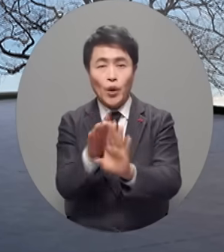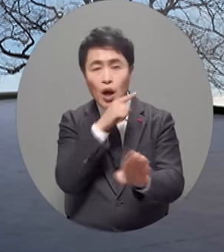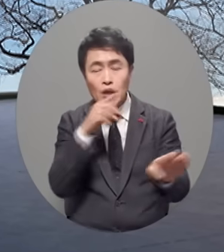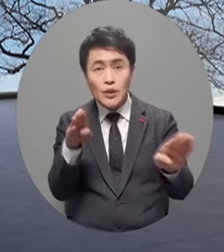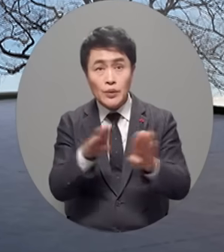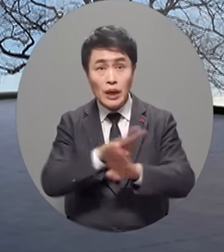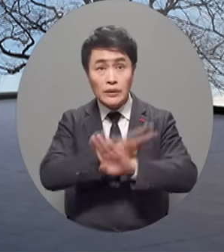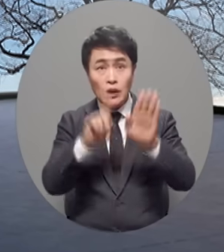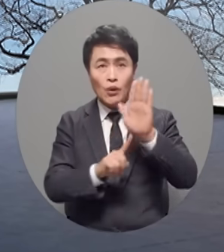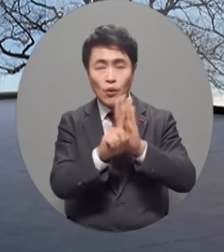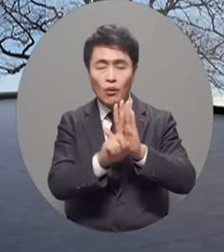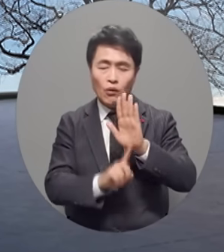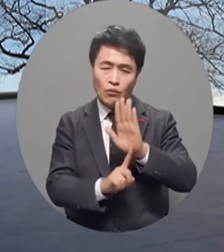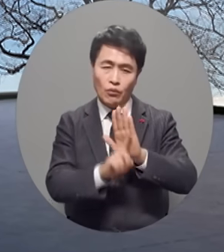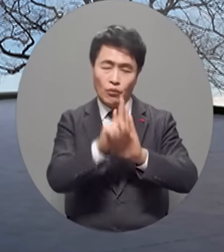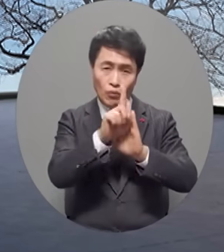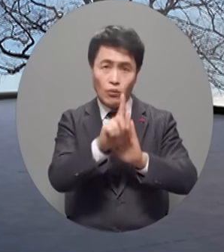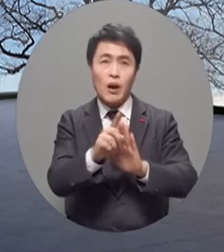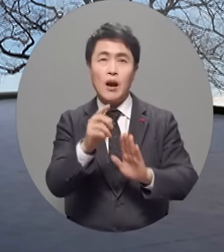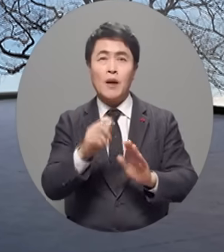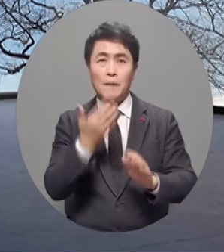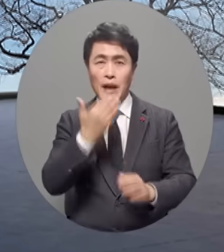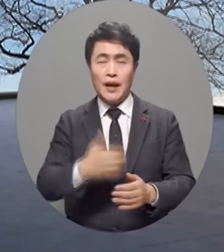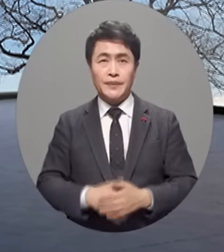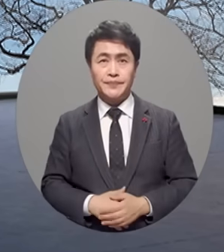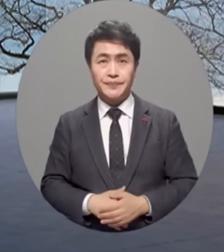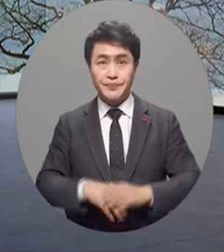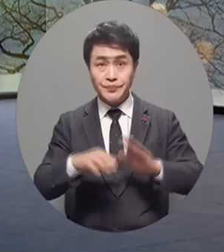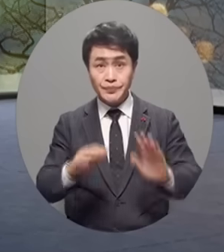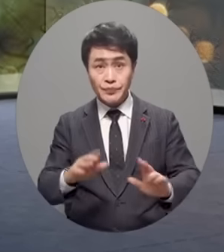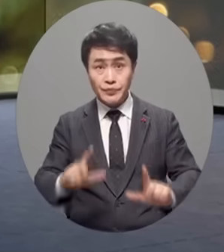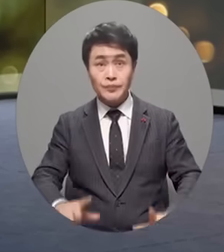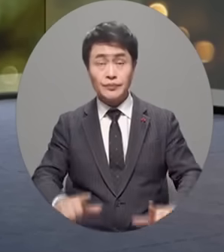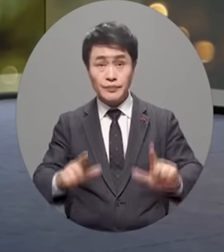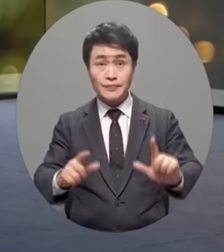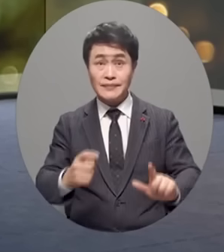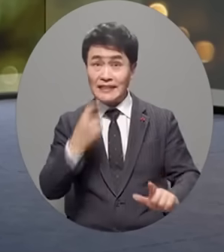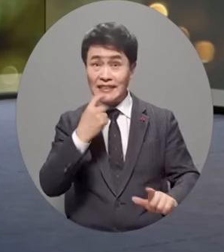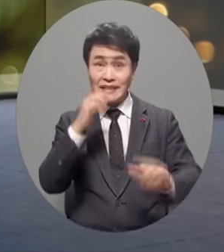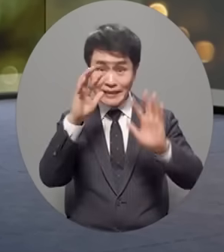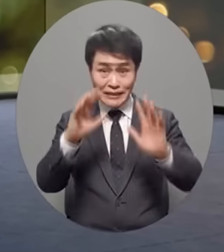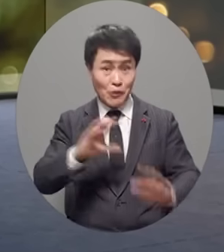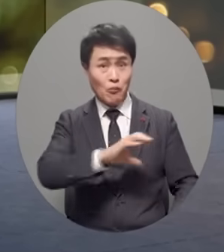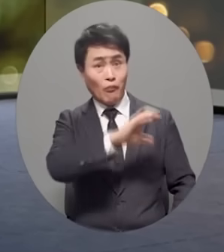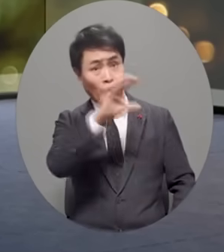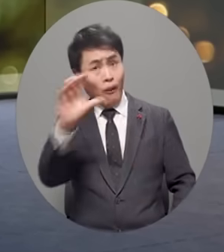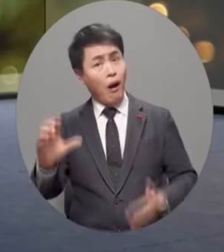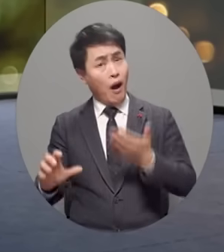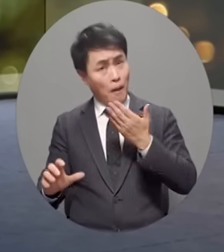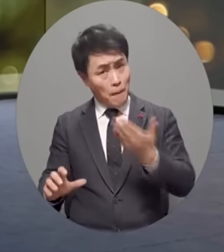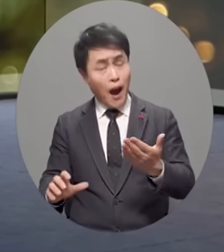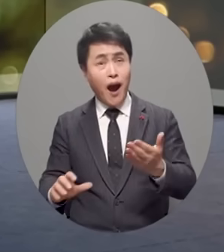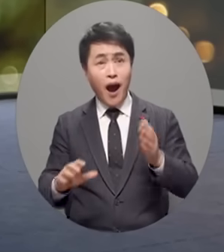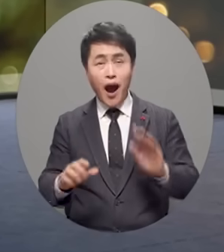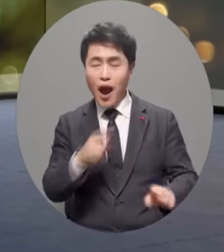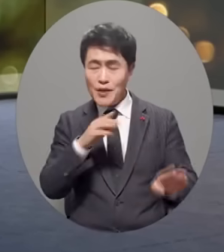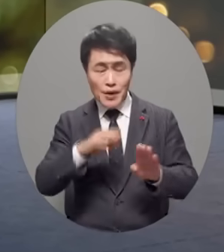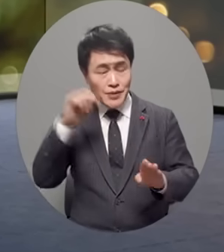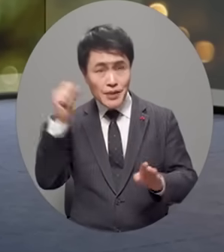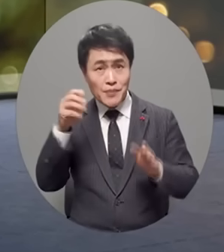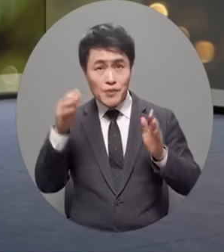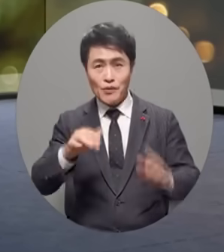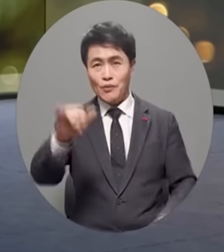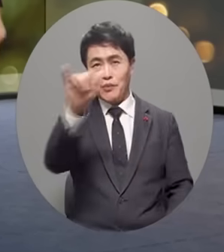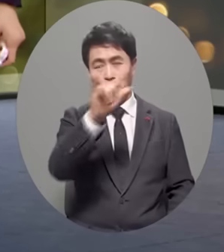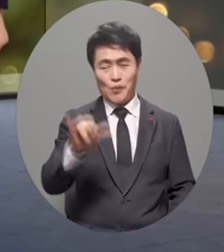낮 기온이 영상권으로 올라서겠습니다. 또 올해는 화이트 크리스마스가 될 가능성이 있습니다. 일요일 새벽부터